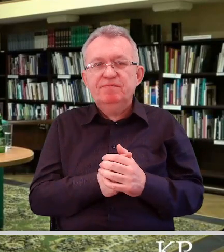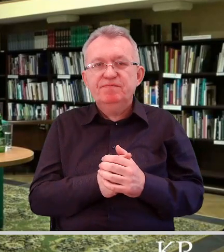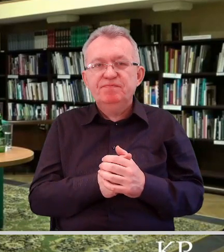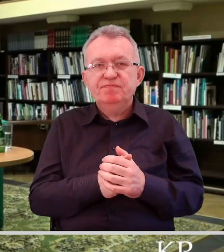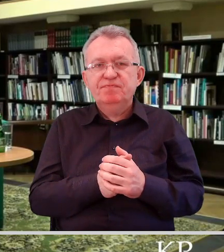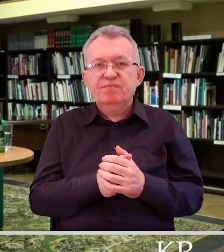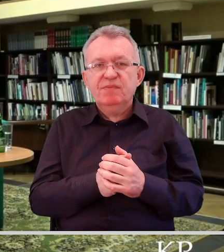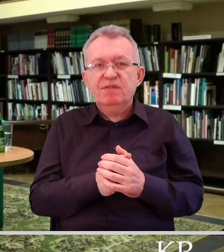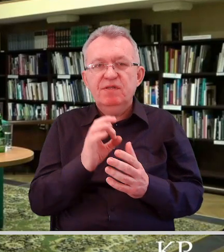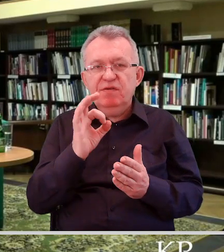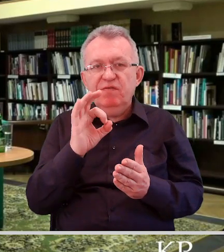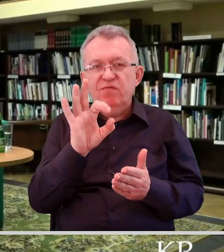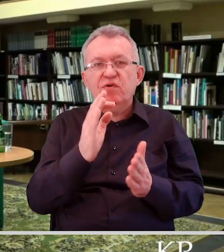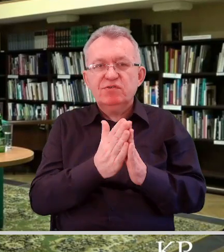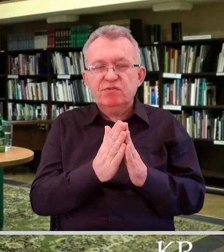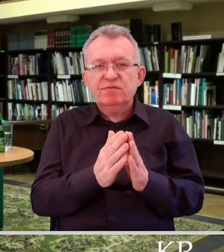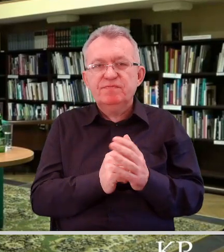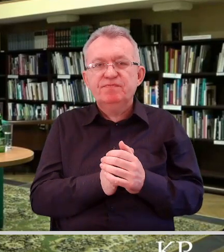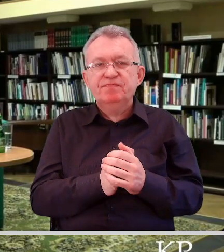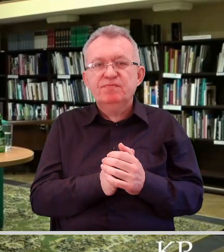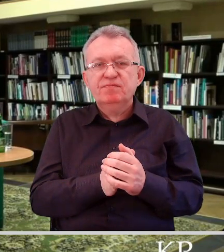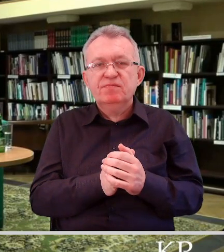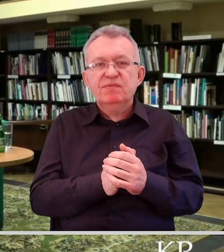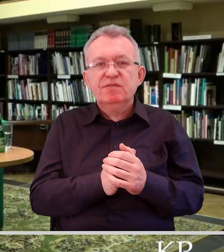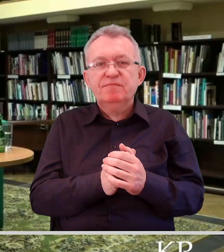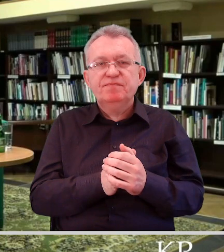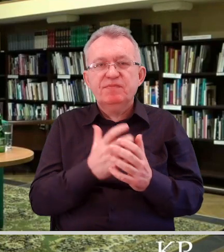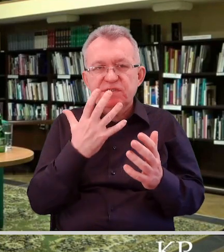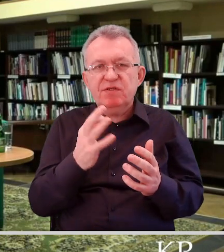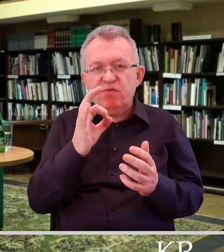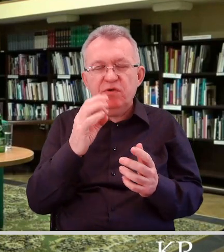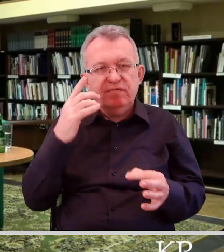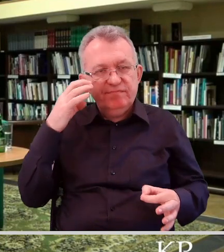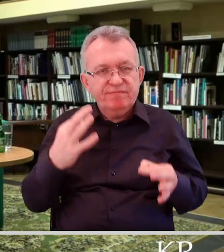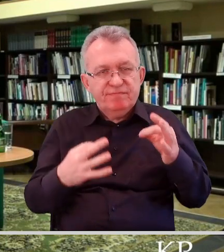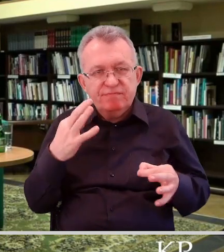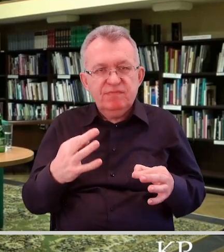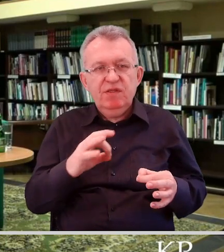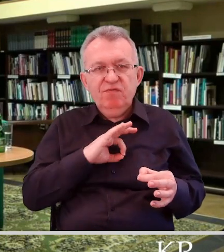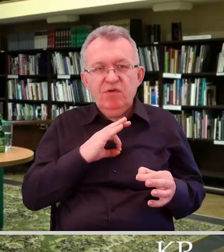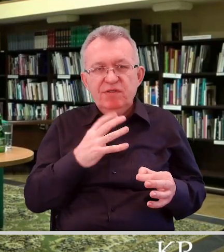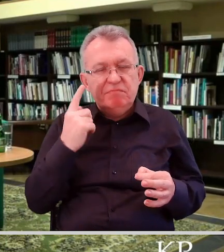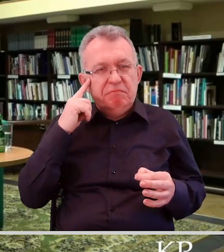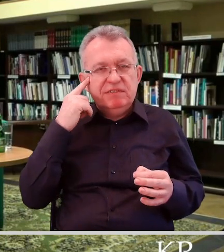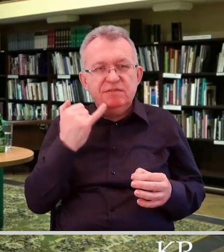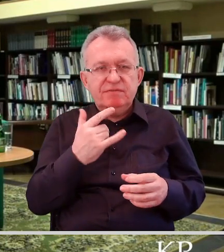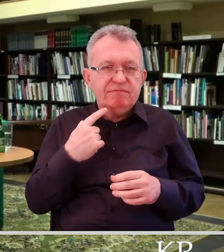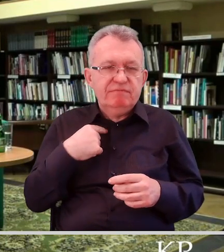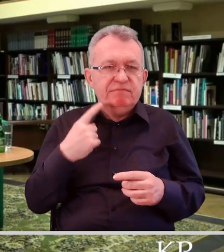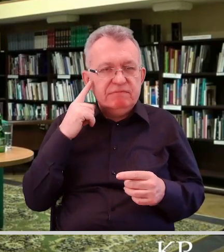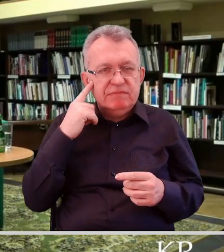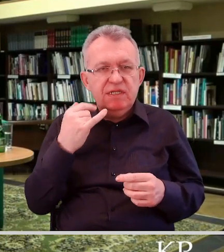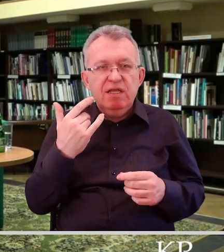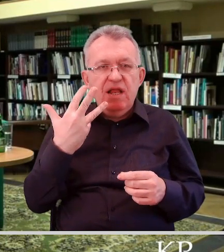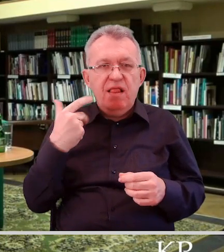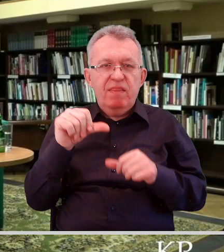zanim będę mówić więcej o twoich książkach, ale pozwolisz, że pozwolę sobie na taką refleksję, która mnie dręczy. Otóż jeszcze parę